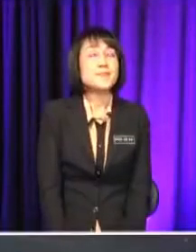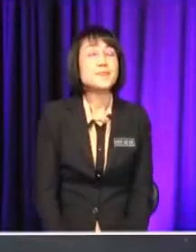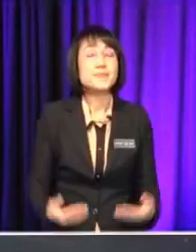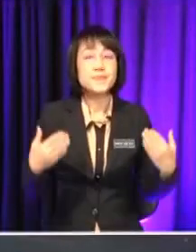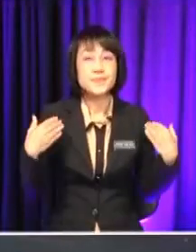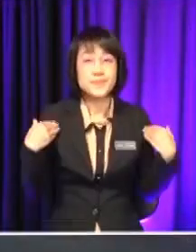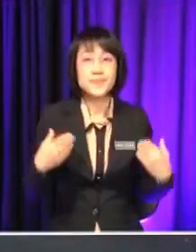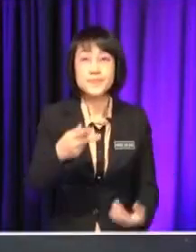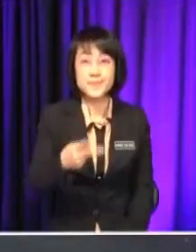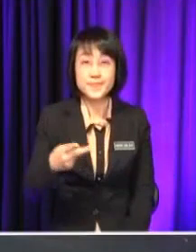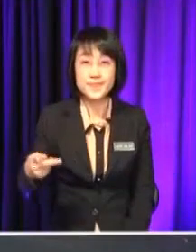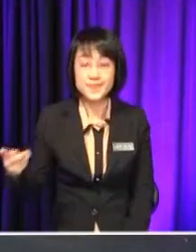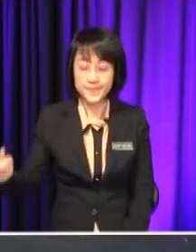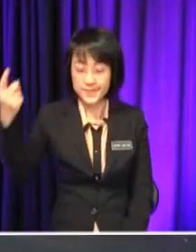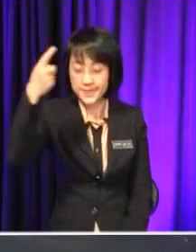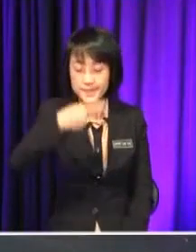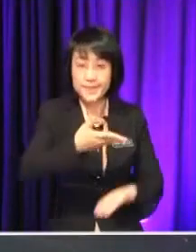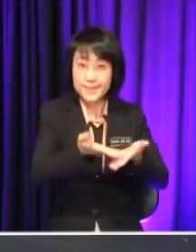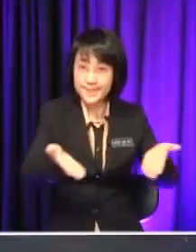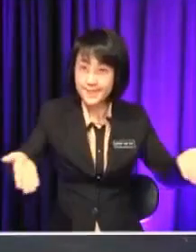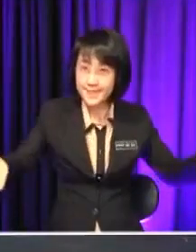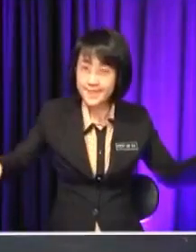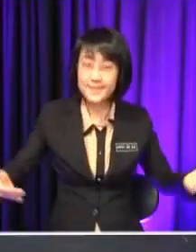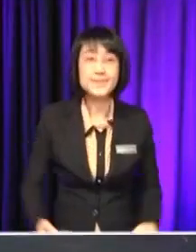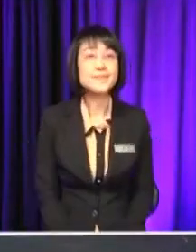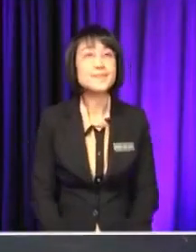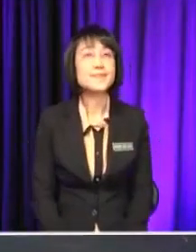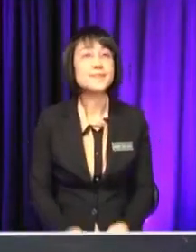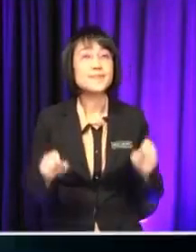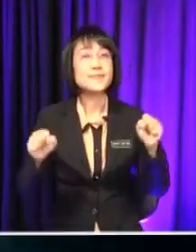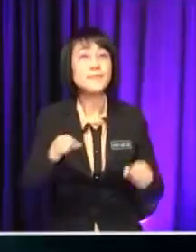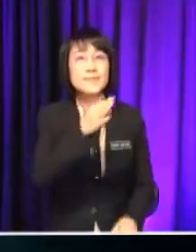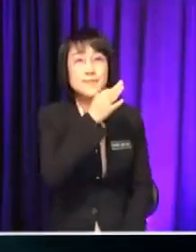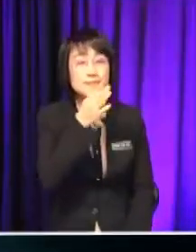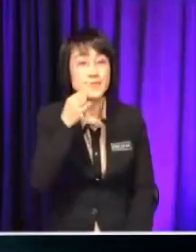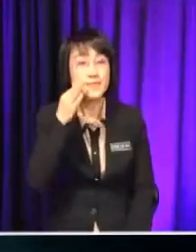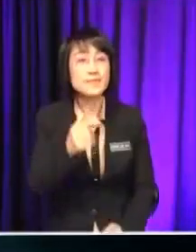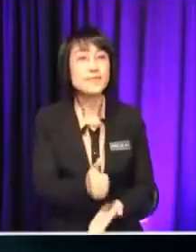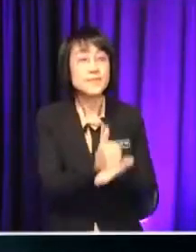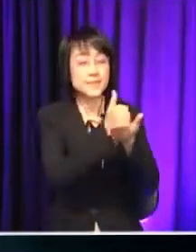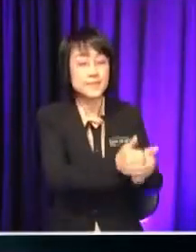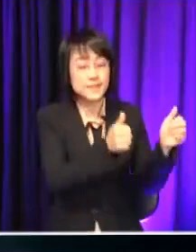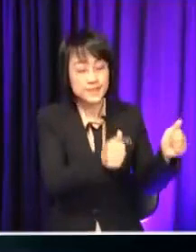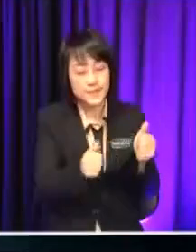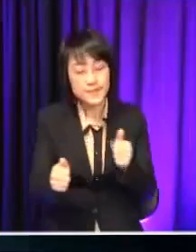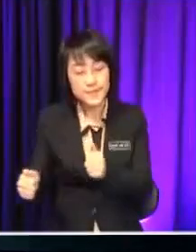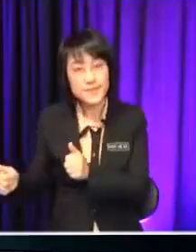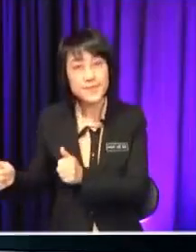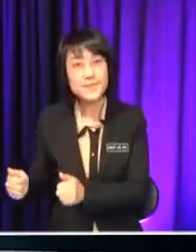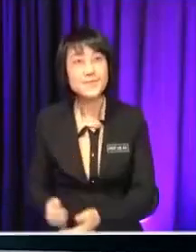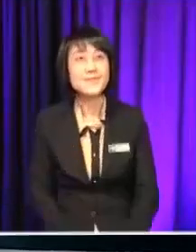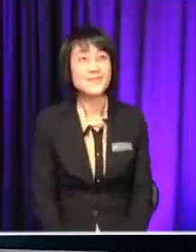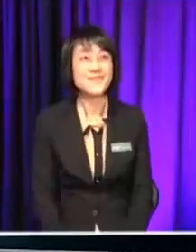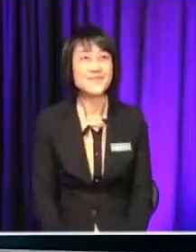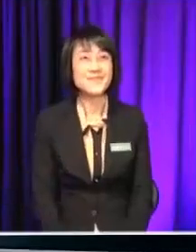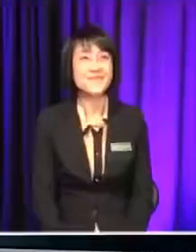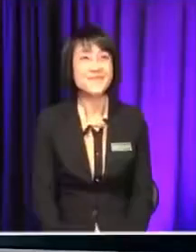perkakasan-perkasaan yang ada di depan kita betul betul Oke jadi boleh tak vizi tolong atur kan yang manis satu dengan